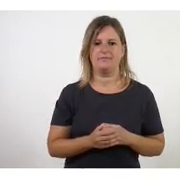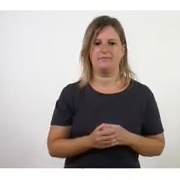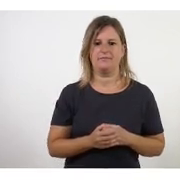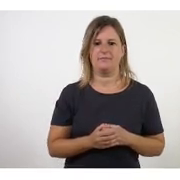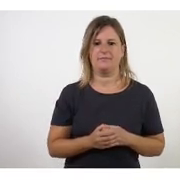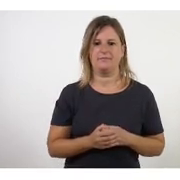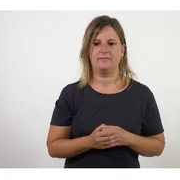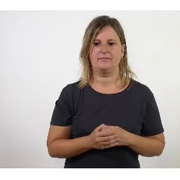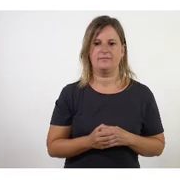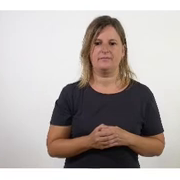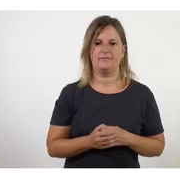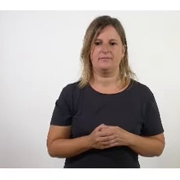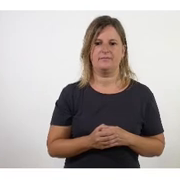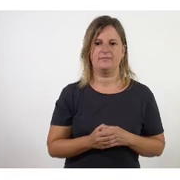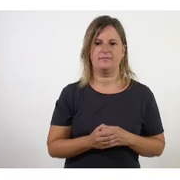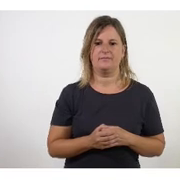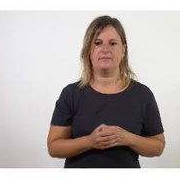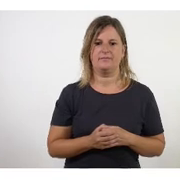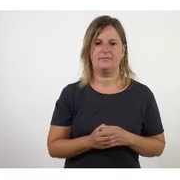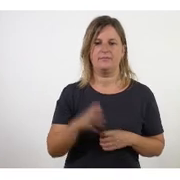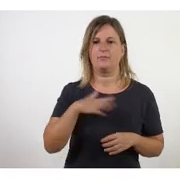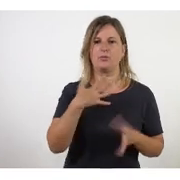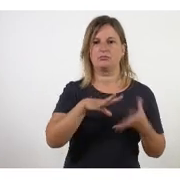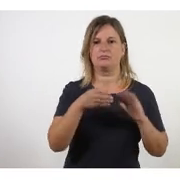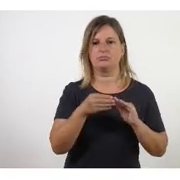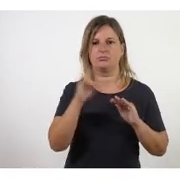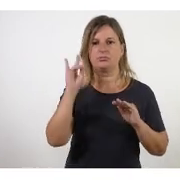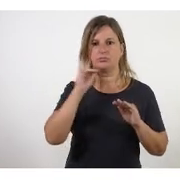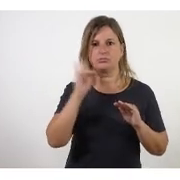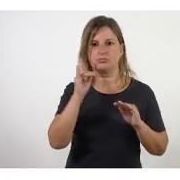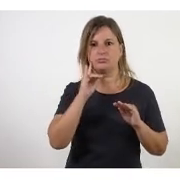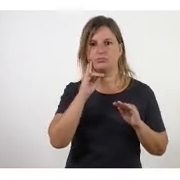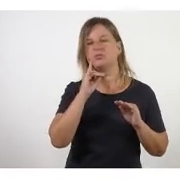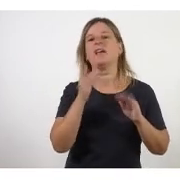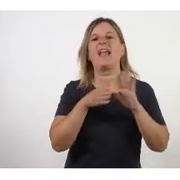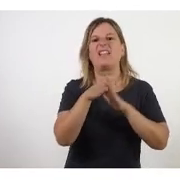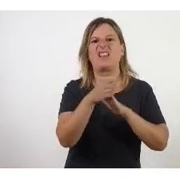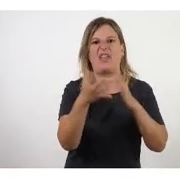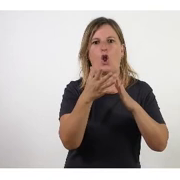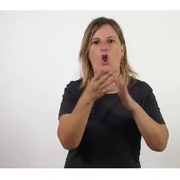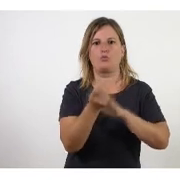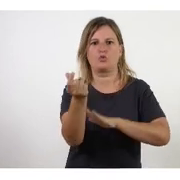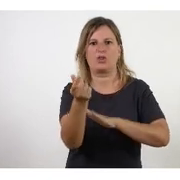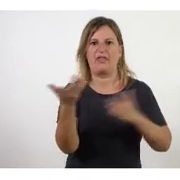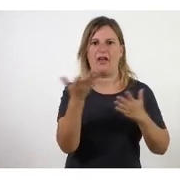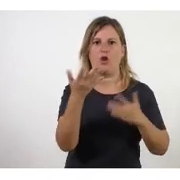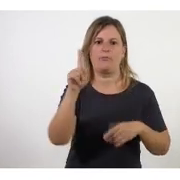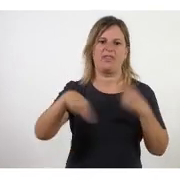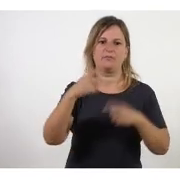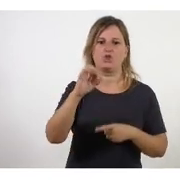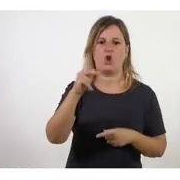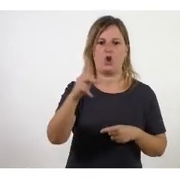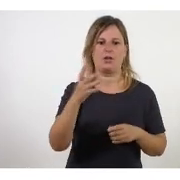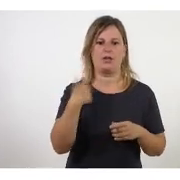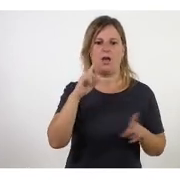Que se senti. La podeu ajustar al volum, marcar-li si voleu un fade in, fade out, i li diu OK. I aquí tenim la pista